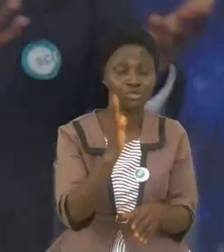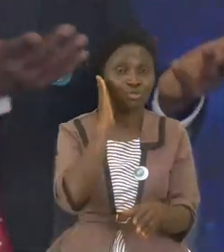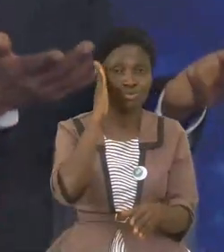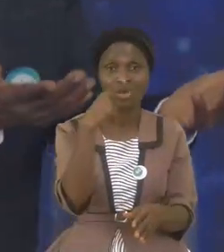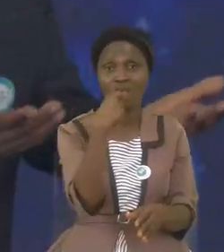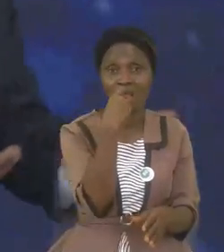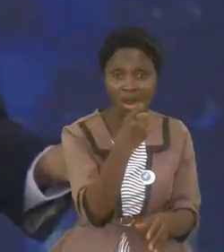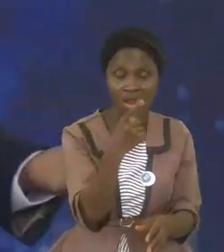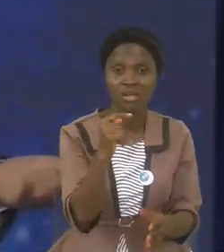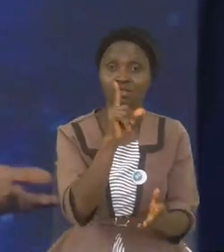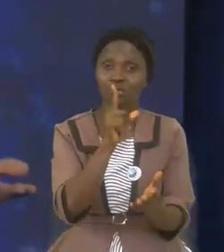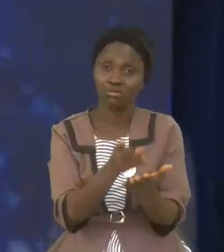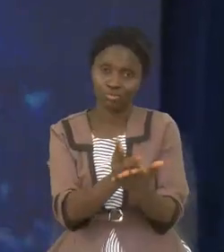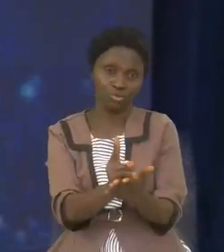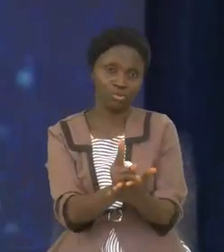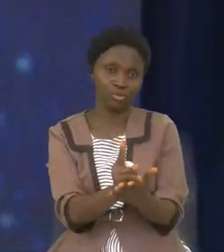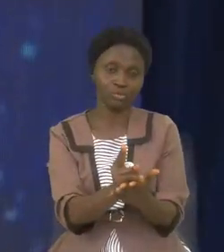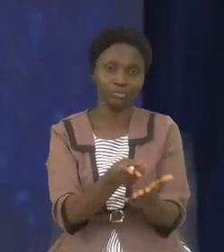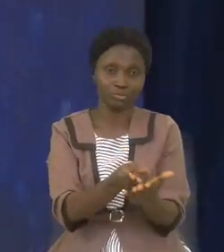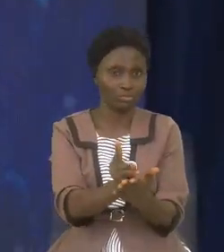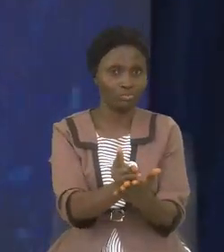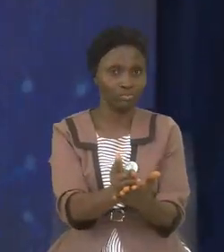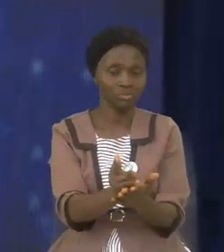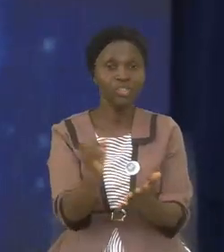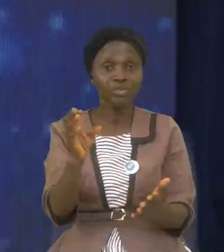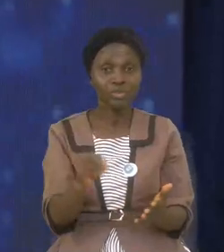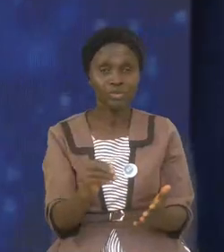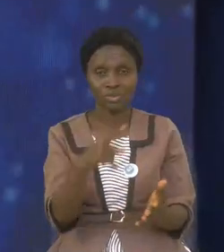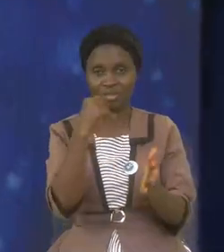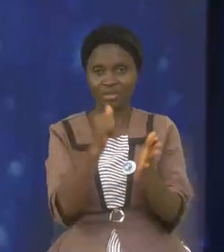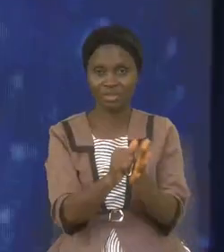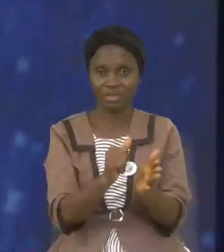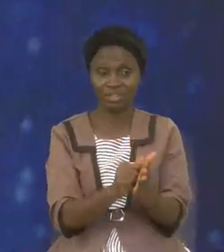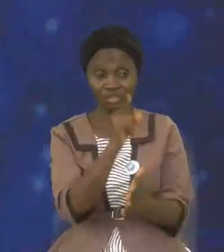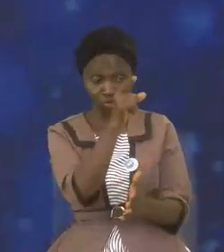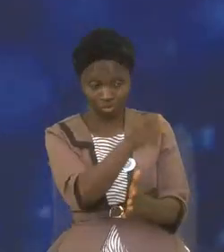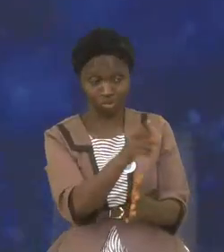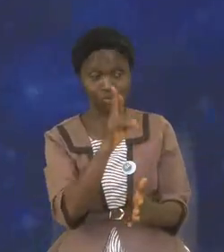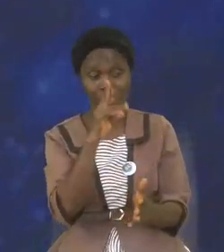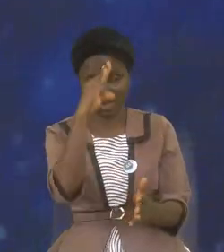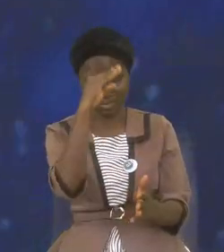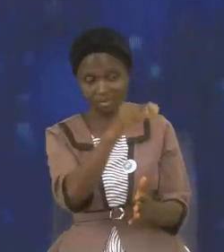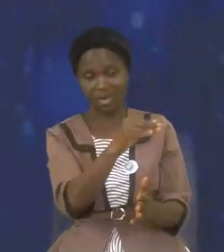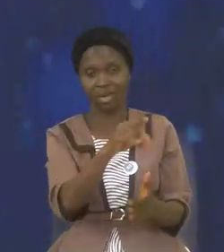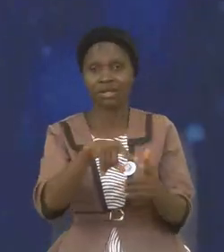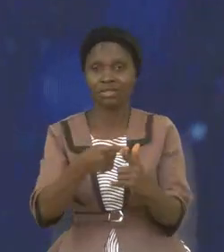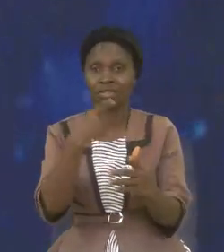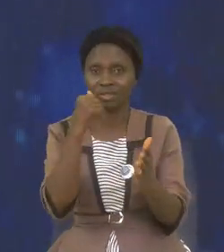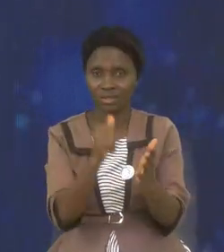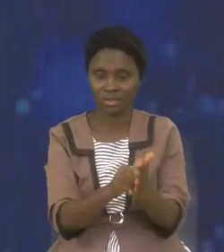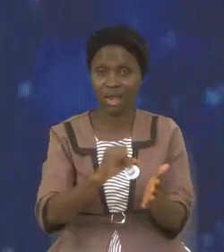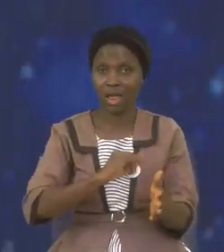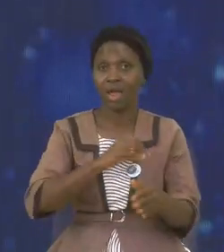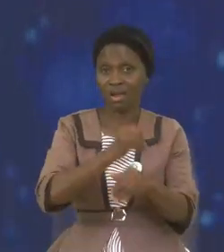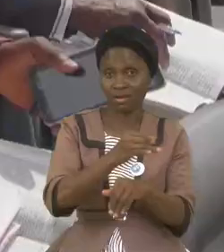que soit la personne dans l'assemblée ou dans ton assemblée, tu vas dire la vérité. Et puis il a dit que l'arbre que tu as vu, c'est